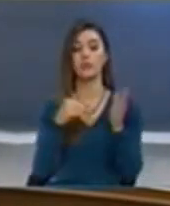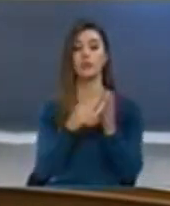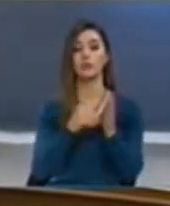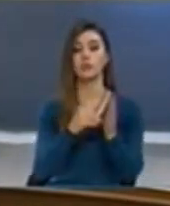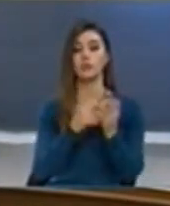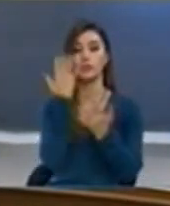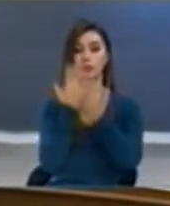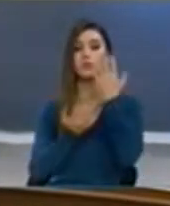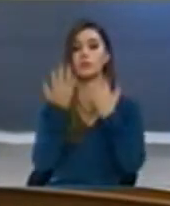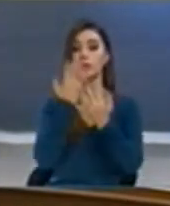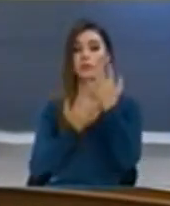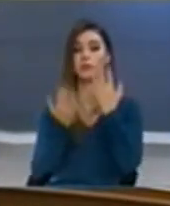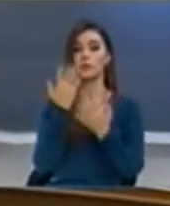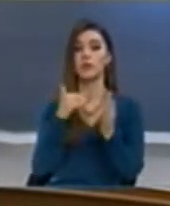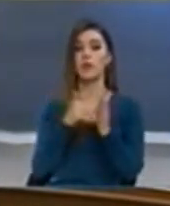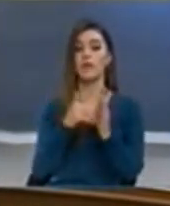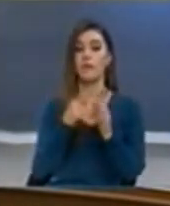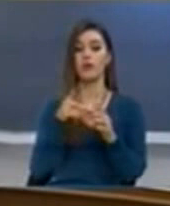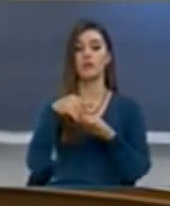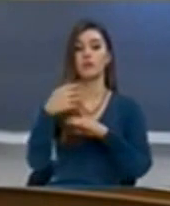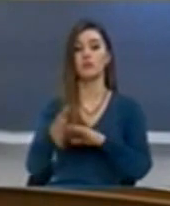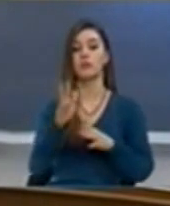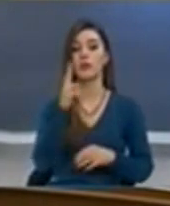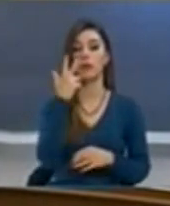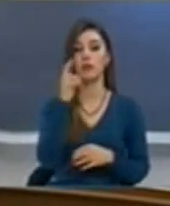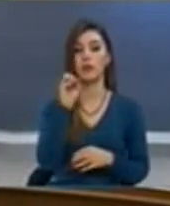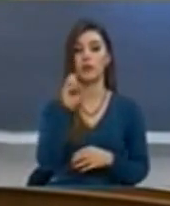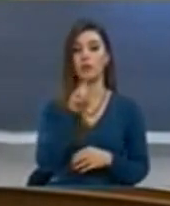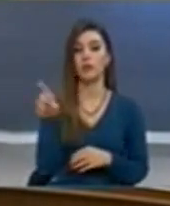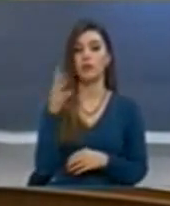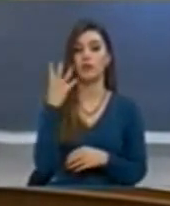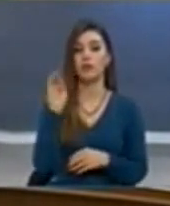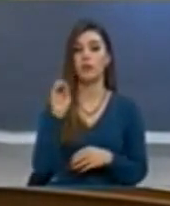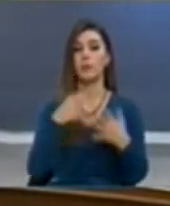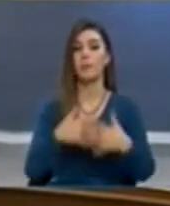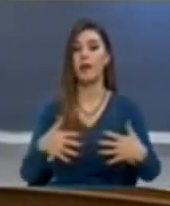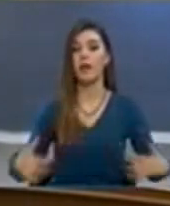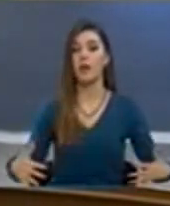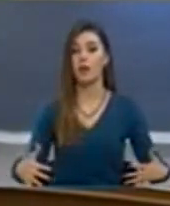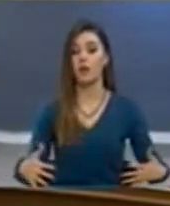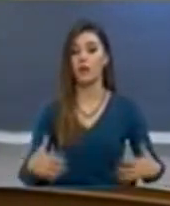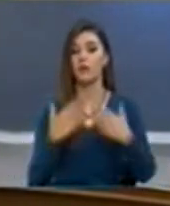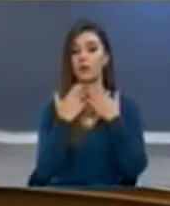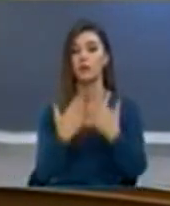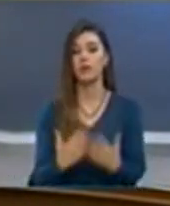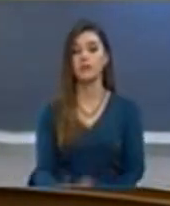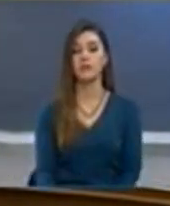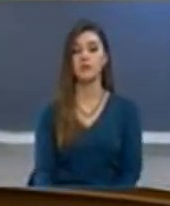për llogaritjet edhe vlerësohet që mund të shkojë 30 deri në 40 milion implementimi këtyre neneve. Faleminderit.